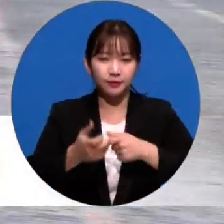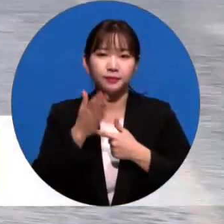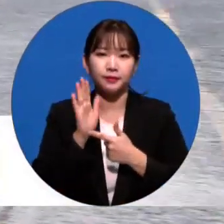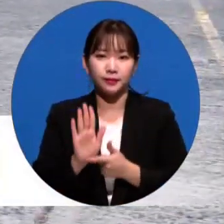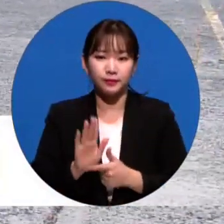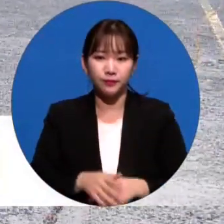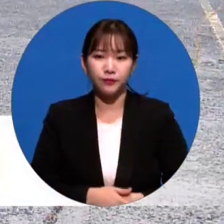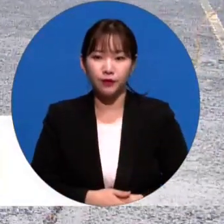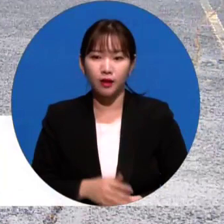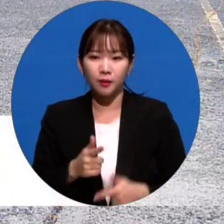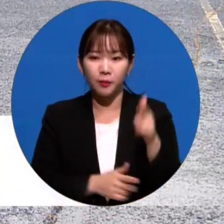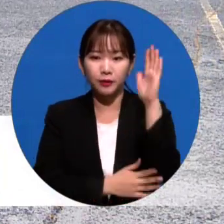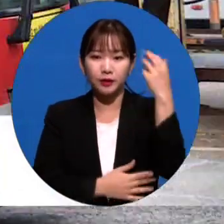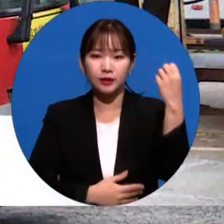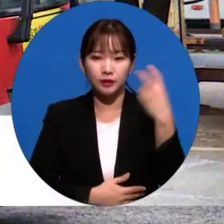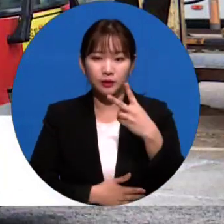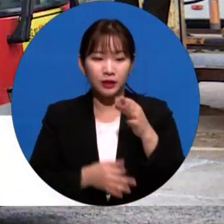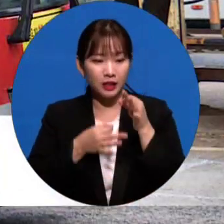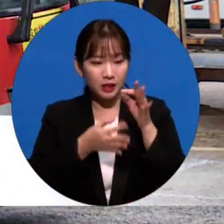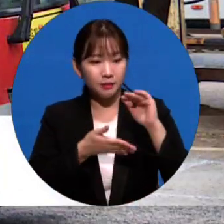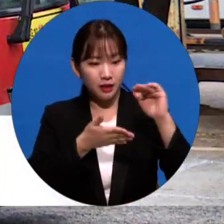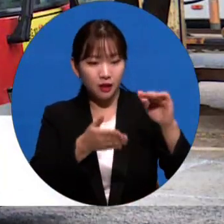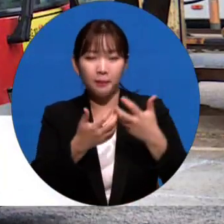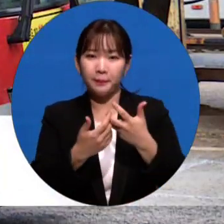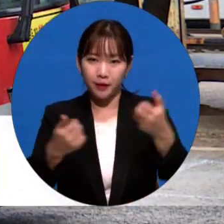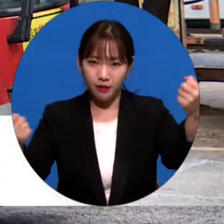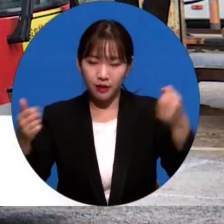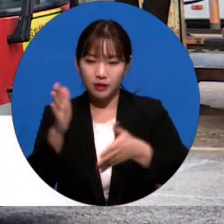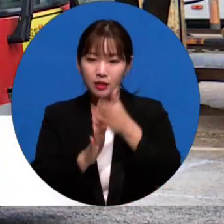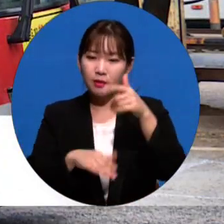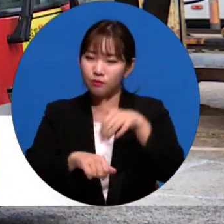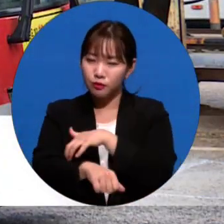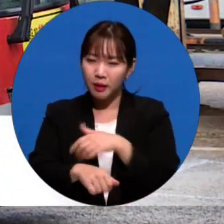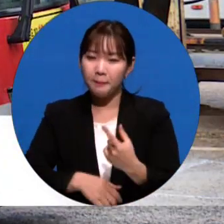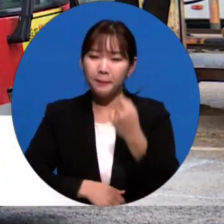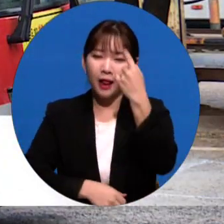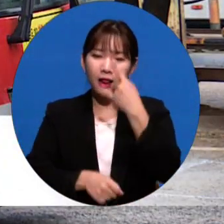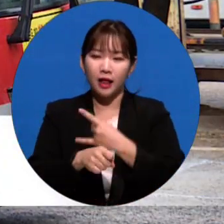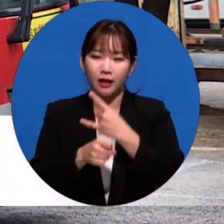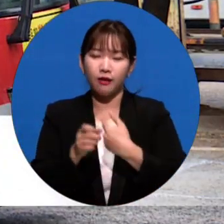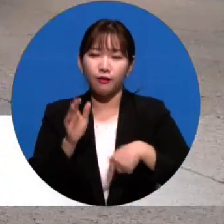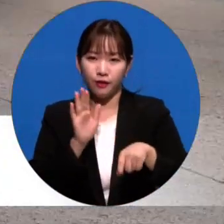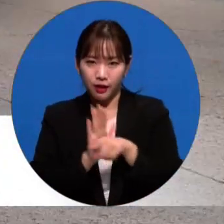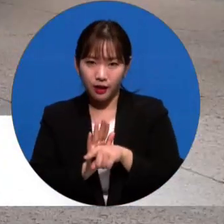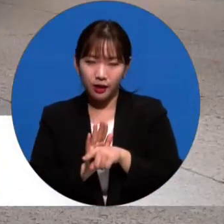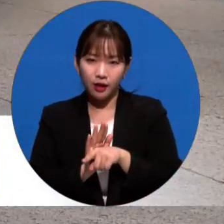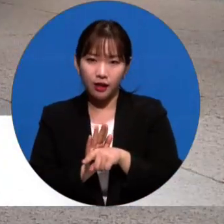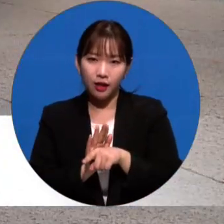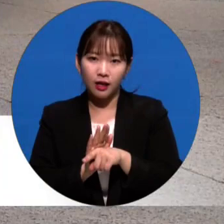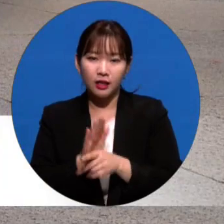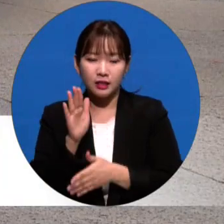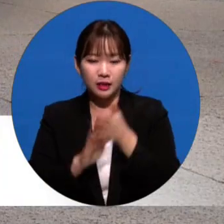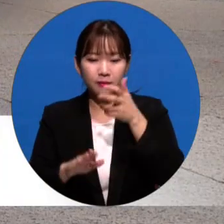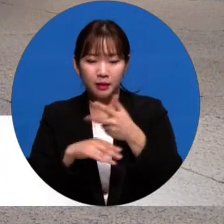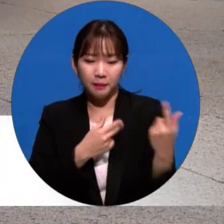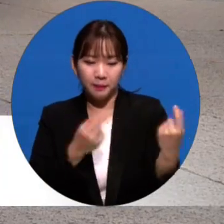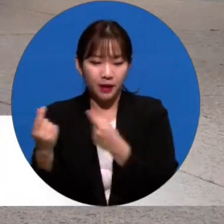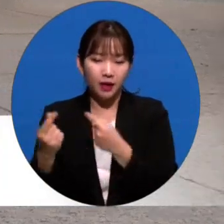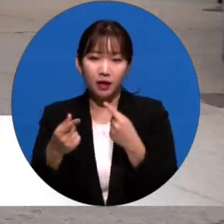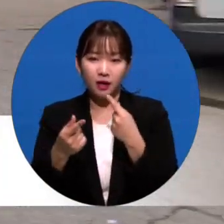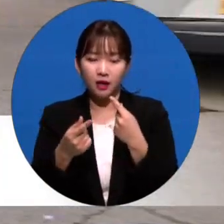했습니다. 목포시는 또 기부 체납과는 별도로 시민 불편을 조속히 해소하기 위해 시내버스의 즉각적인